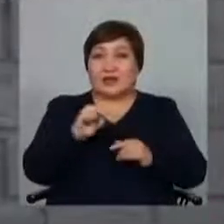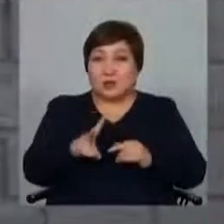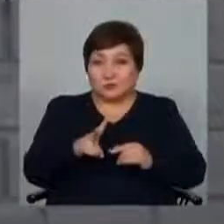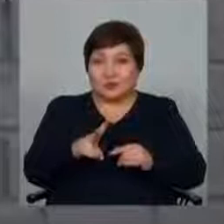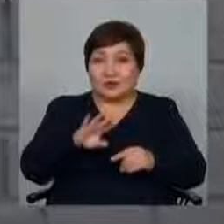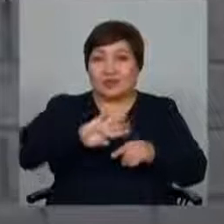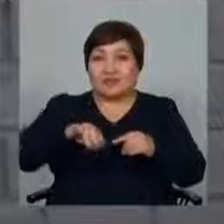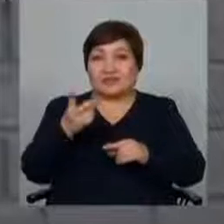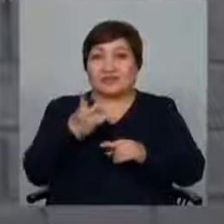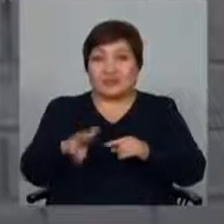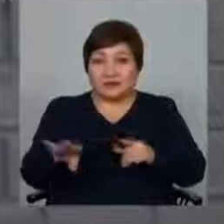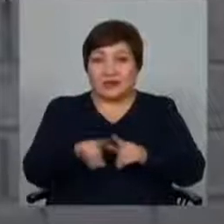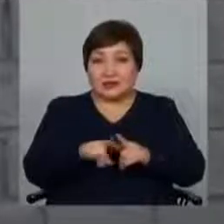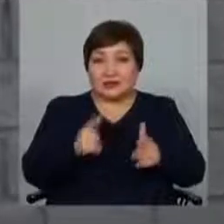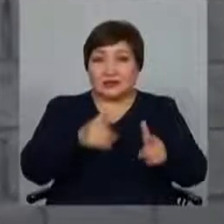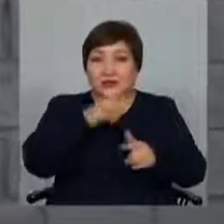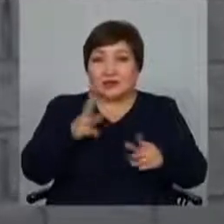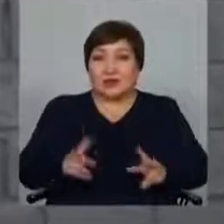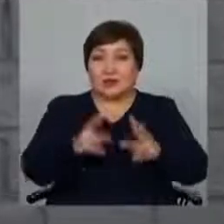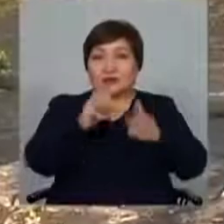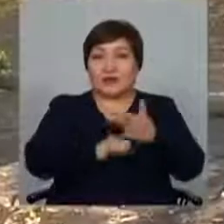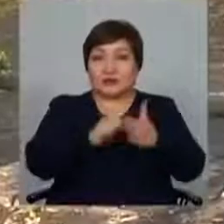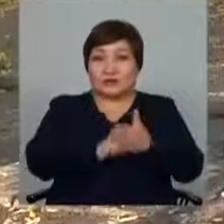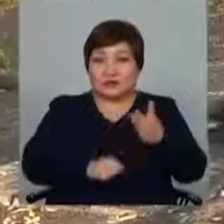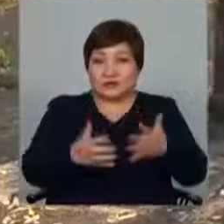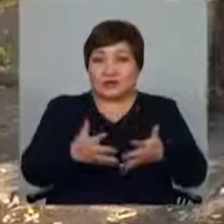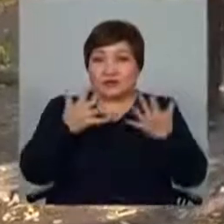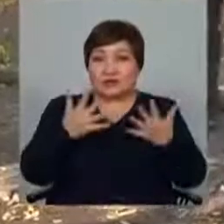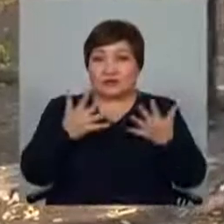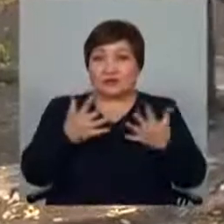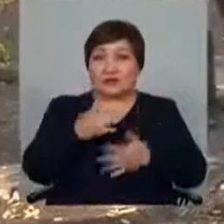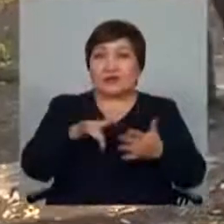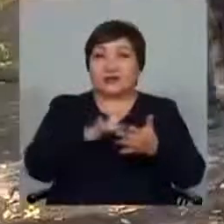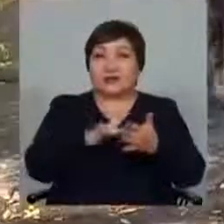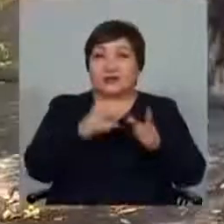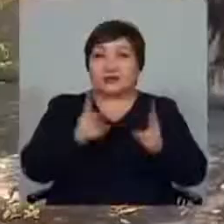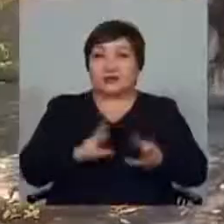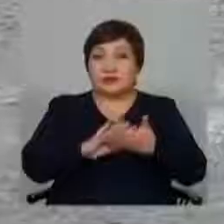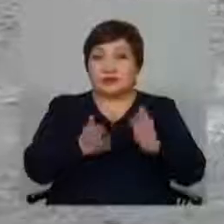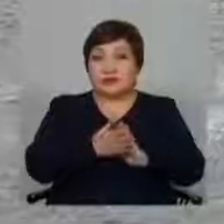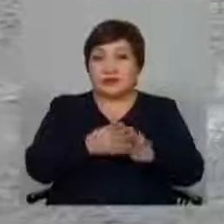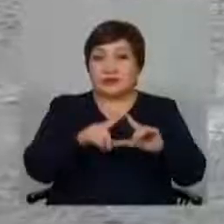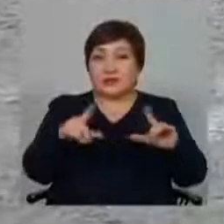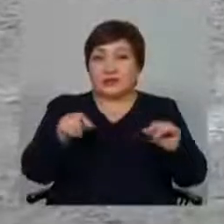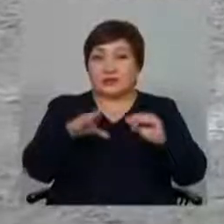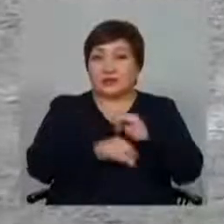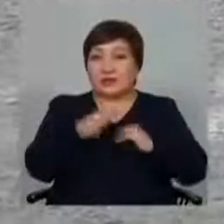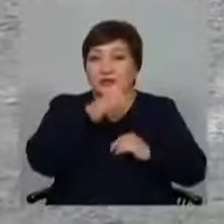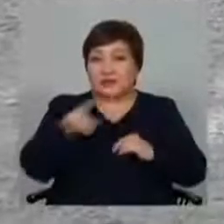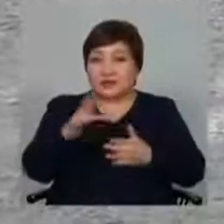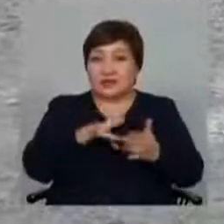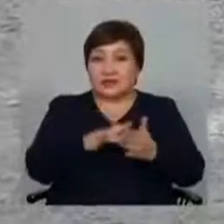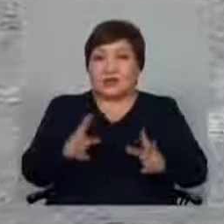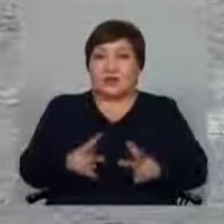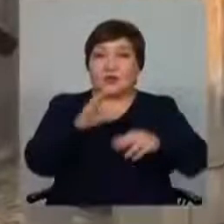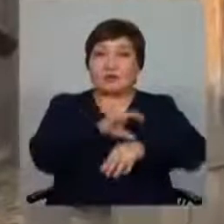Қазіргі таңда өрттің шығу себептері анықталып жатыр. Қалалық төтенше жағдайлар департаменті соңғы кездері шаһарда өрт фактілерінің